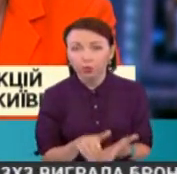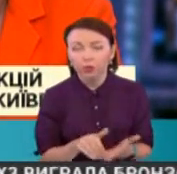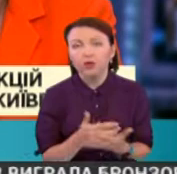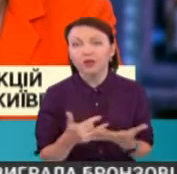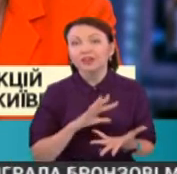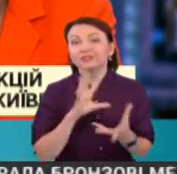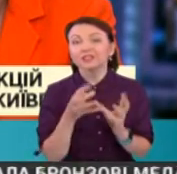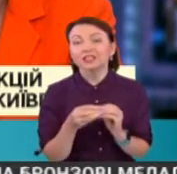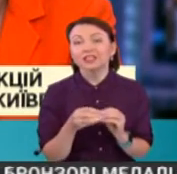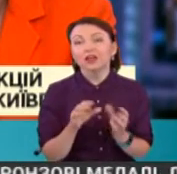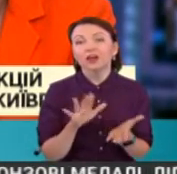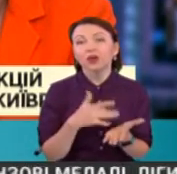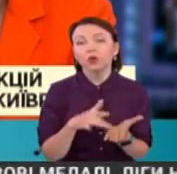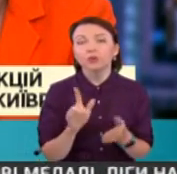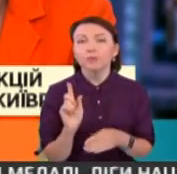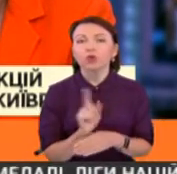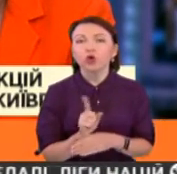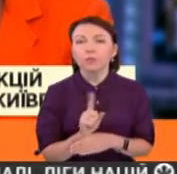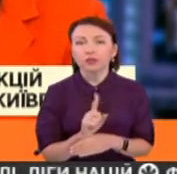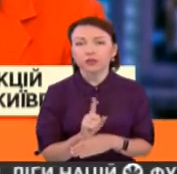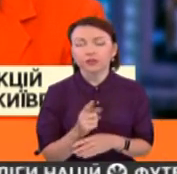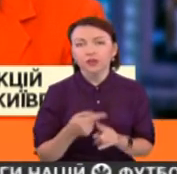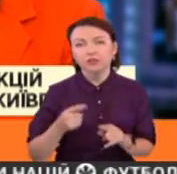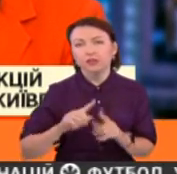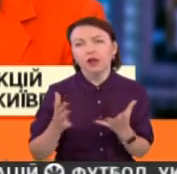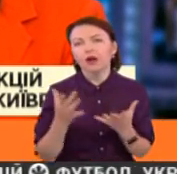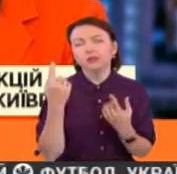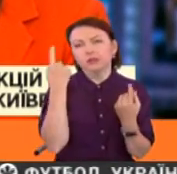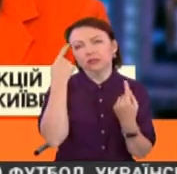Все це рахується по нормативах. Це не якась забаганка